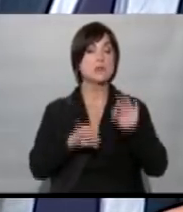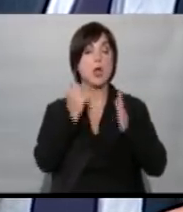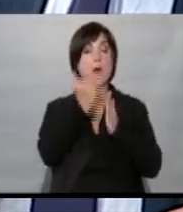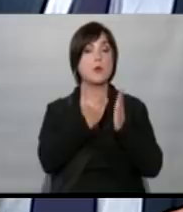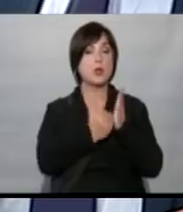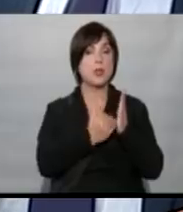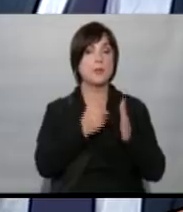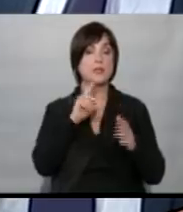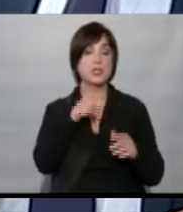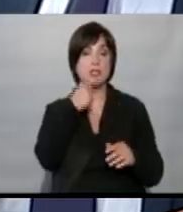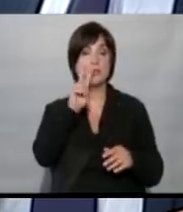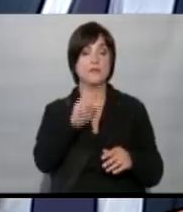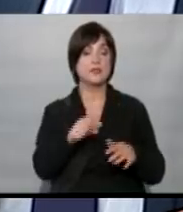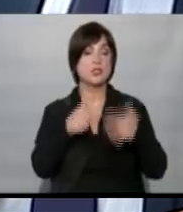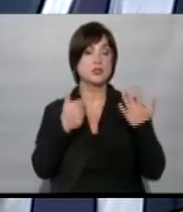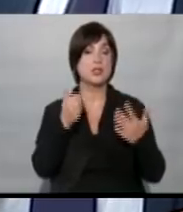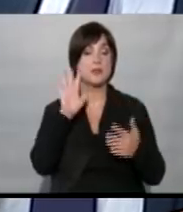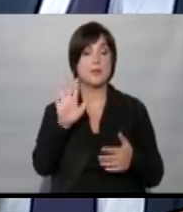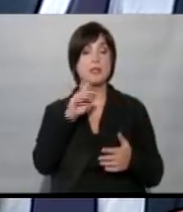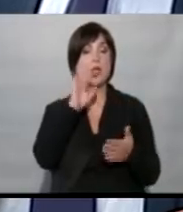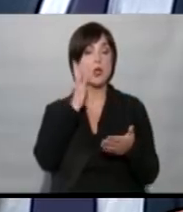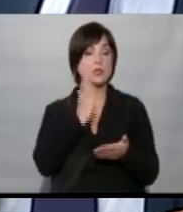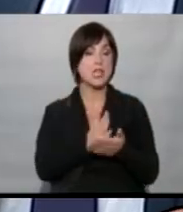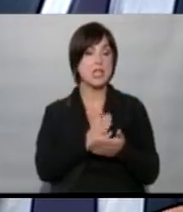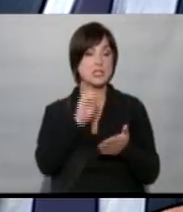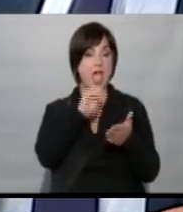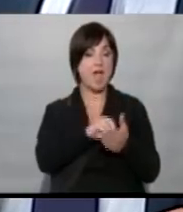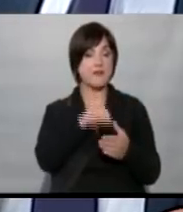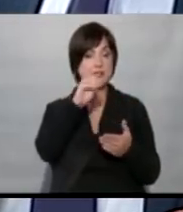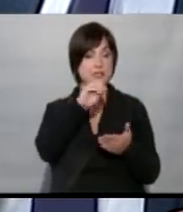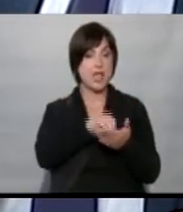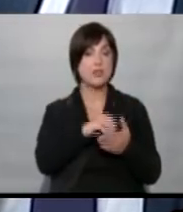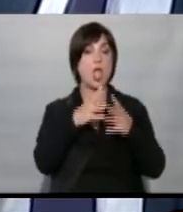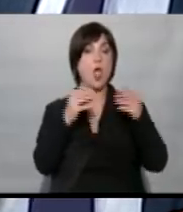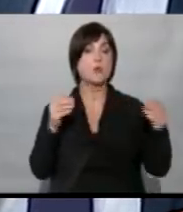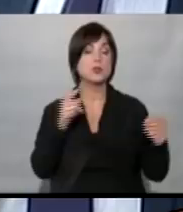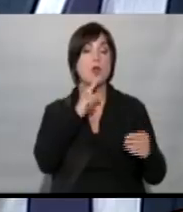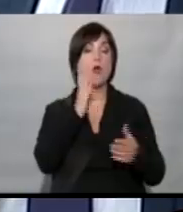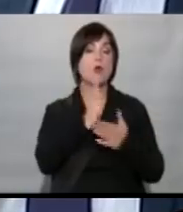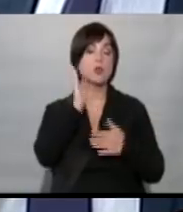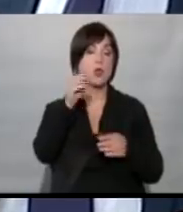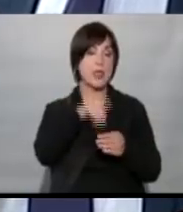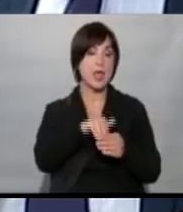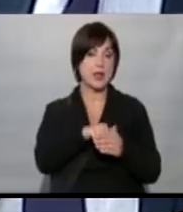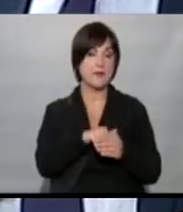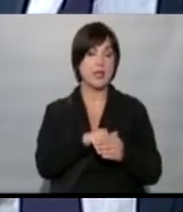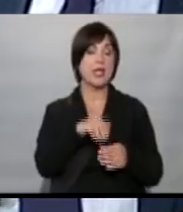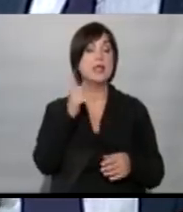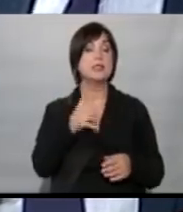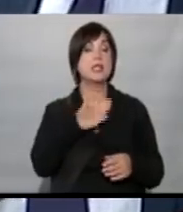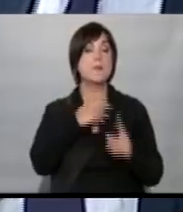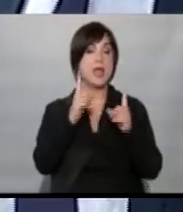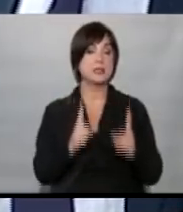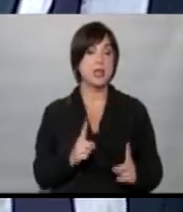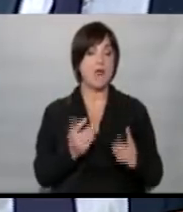таа фамозна страна 265 го ставаше, ставаше дека мнозинството од оние што ќе излезат на референдумот. Сега имаме став